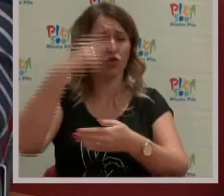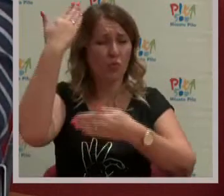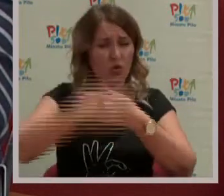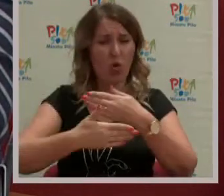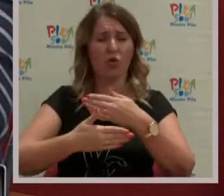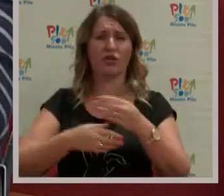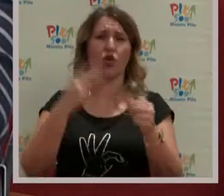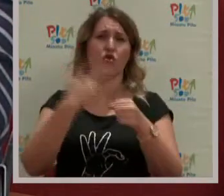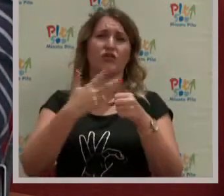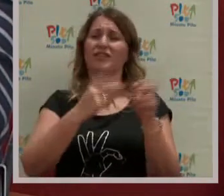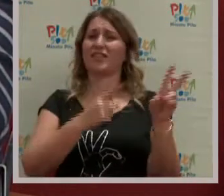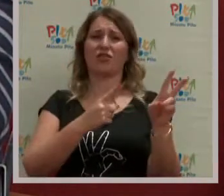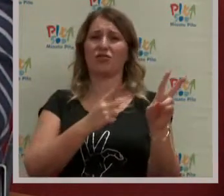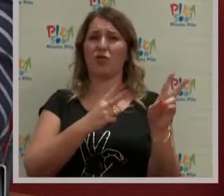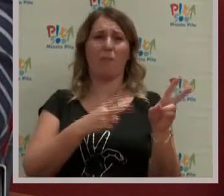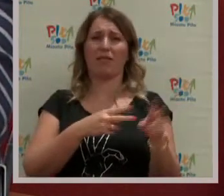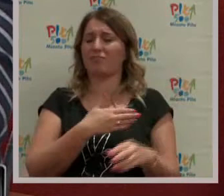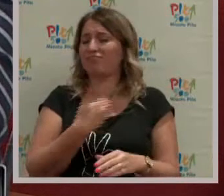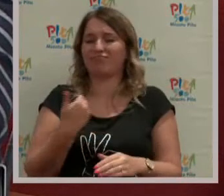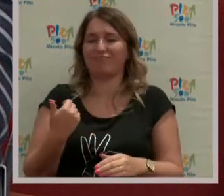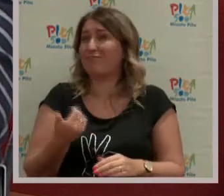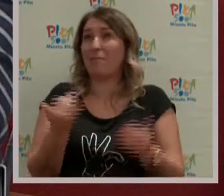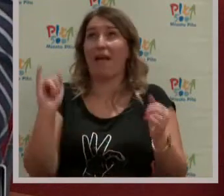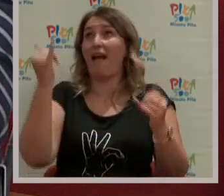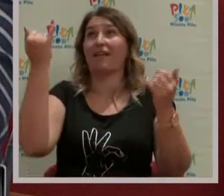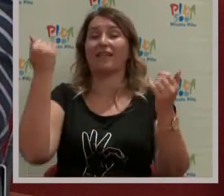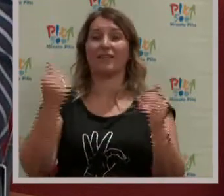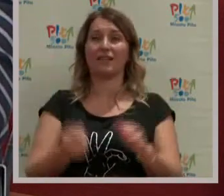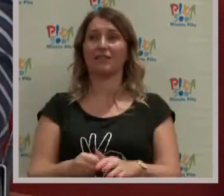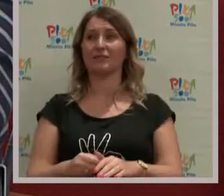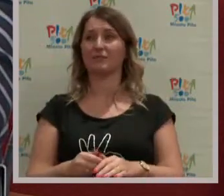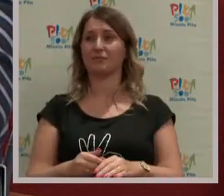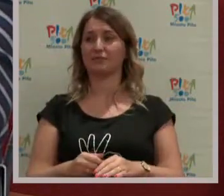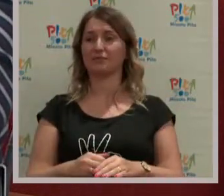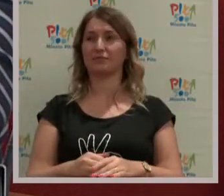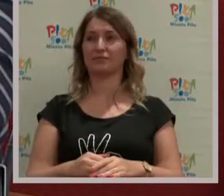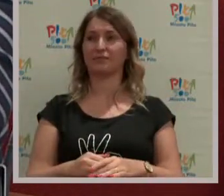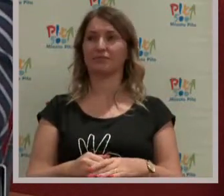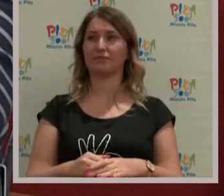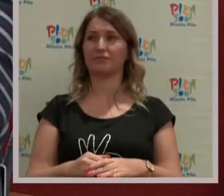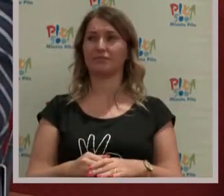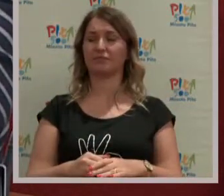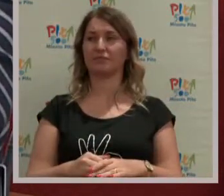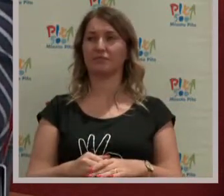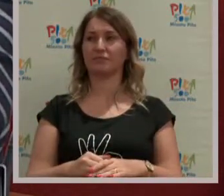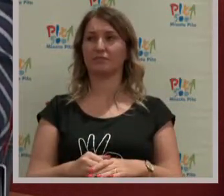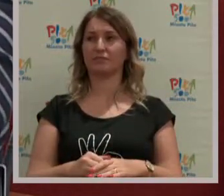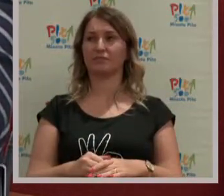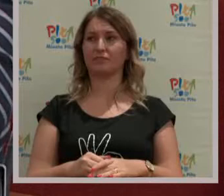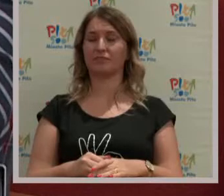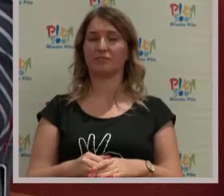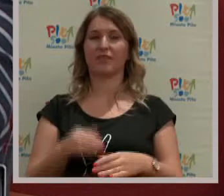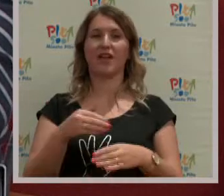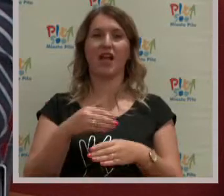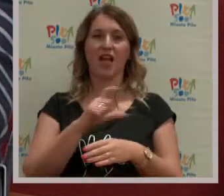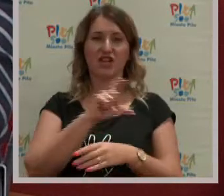gdybyśmy w tej chwili byli w tej chwili byli po już procedurę przetargowej po wyłonieniu wykonawcy nie da się w okresie dwóch